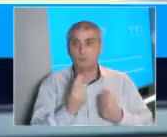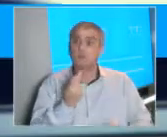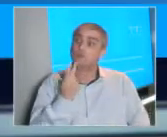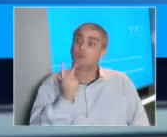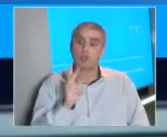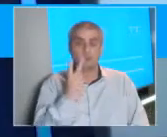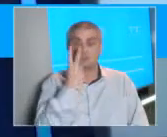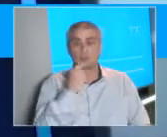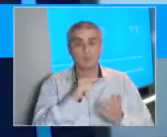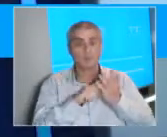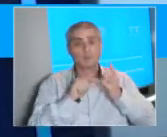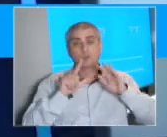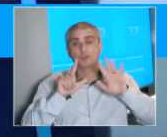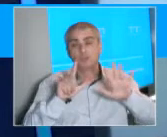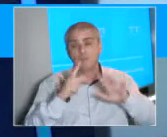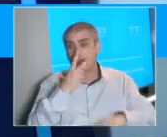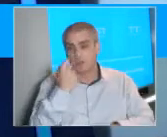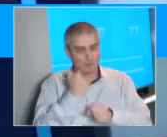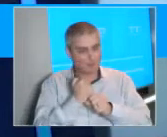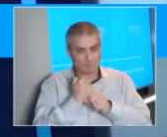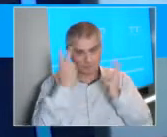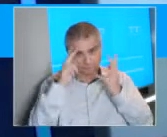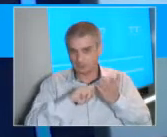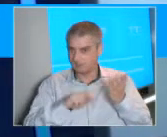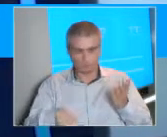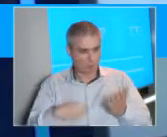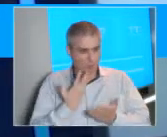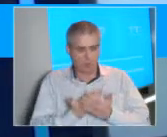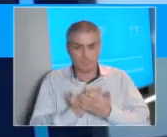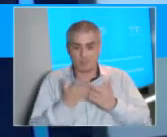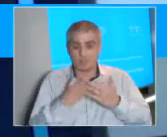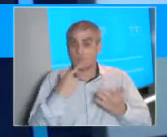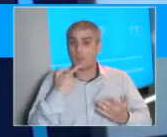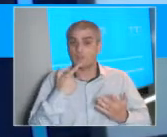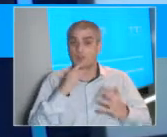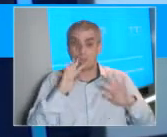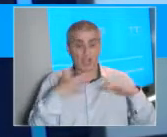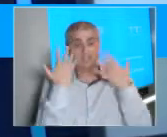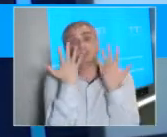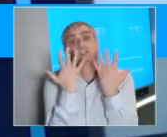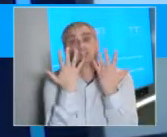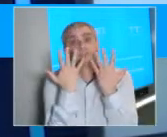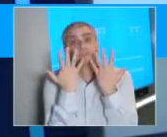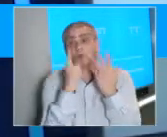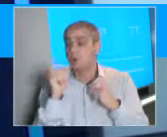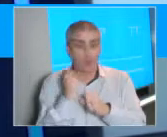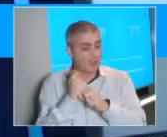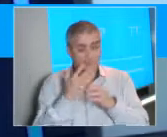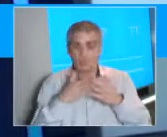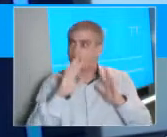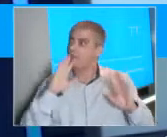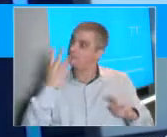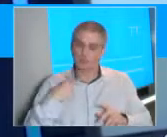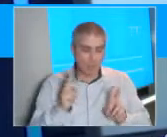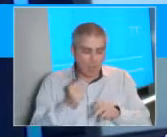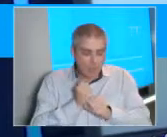יותר מ-2.7 ל-200 עובדים בהסכמי פרישה, העובדה שהנמל אומר עשור. עשור, כל עובדי נמל בית, אני לא